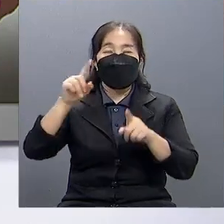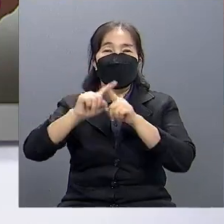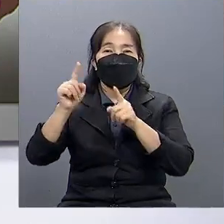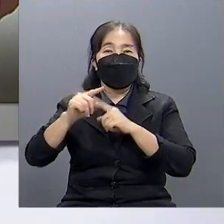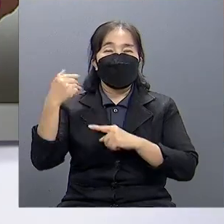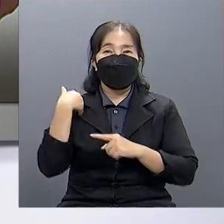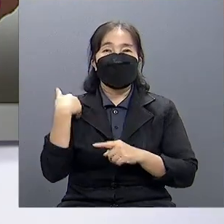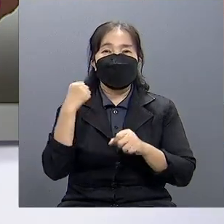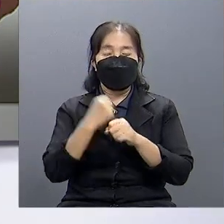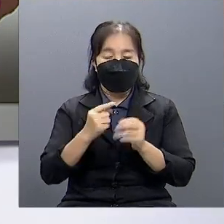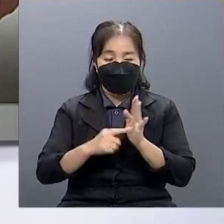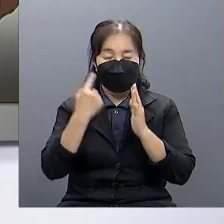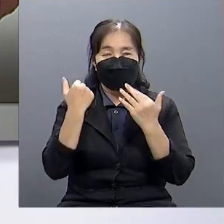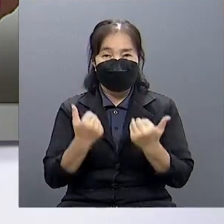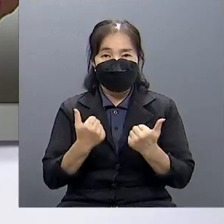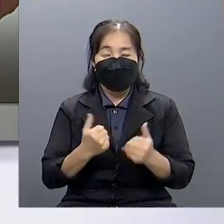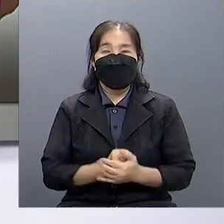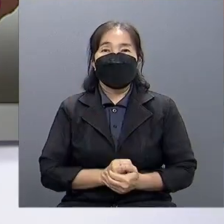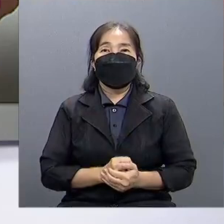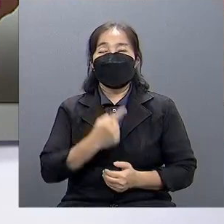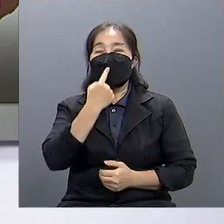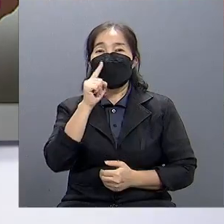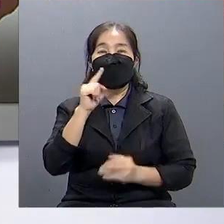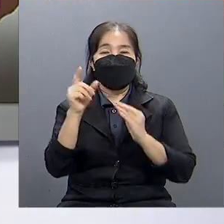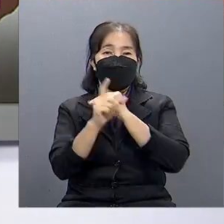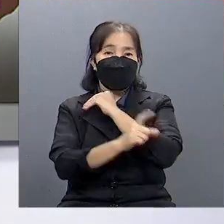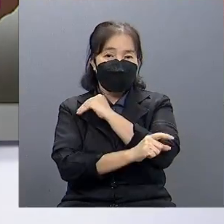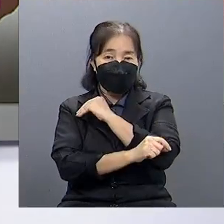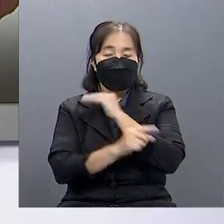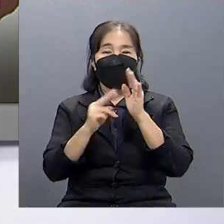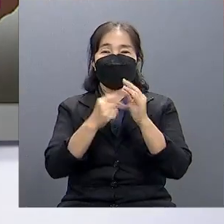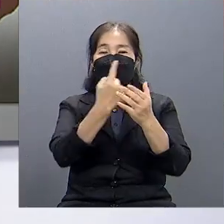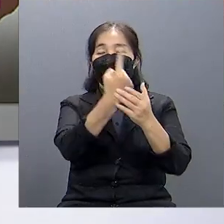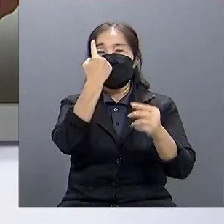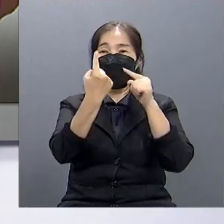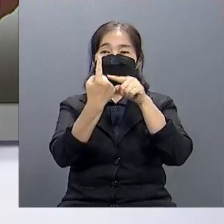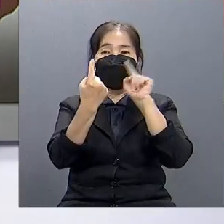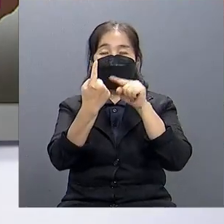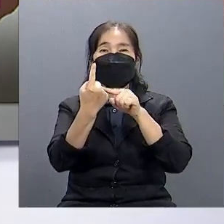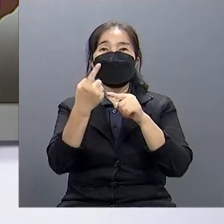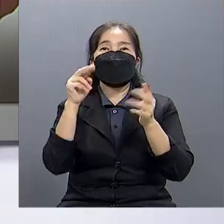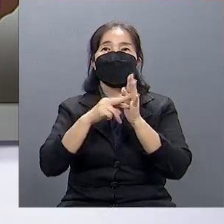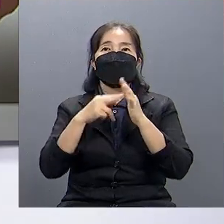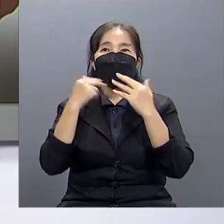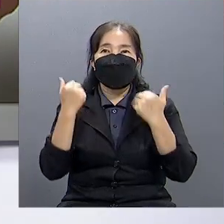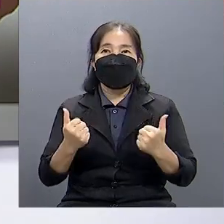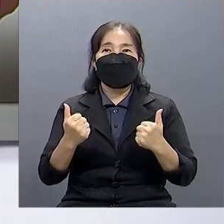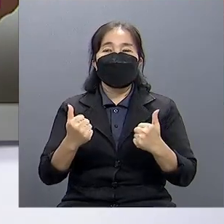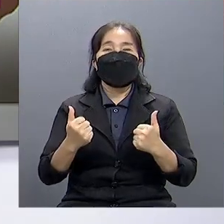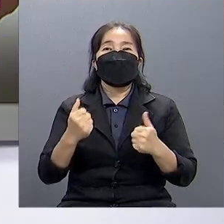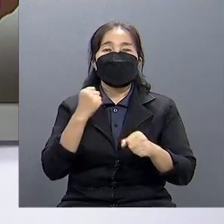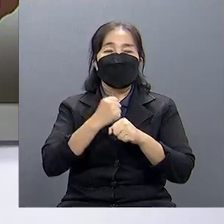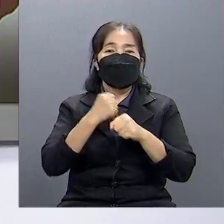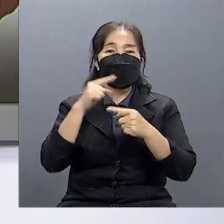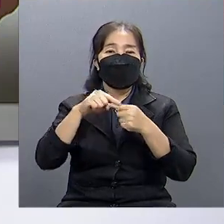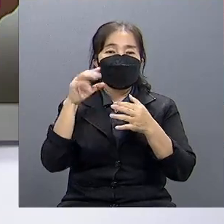งานชิ้นนี้เขาบอกว่าสิงคโปร์ค่ะถือเป็นหนึ่งในไม่กี่ประเทศที่หันนะคะมาเพิ่มการติดตามสอดแนมในโลกออ